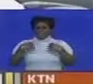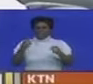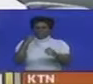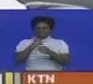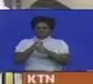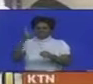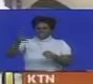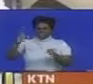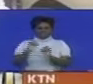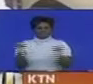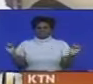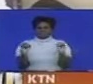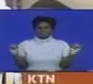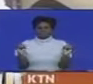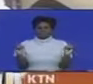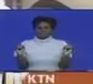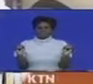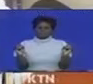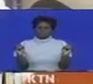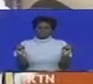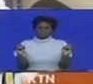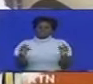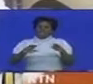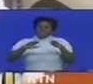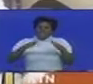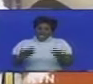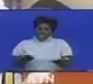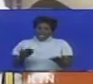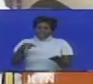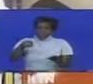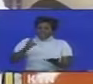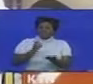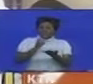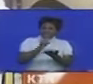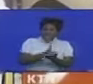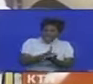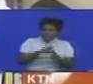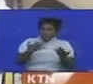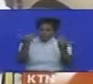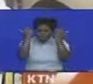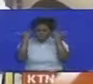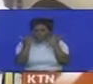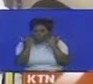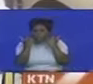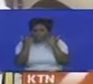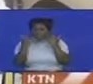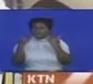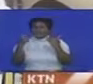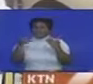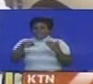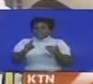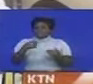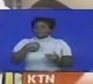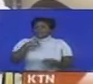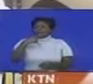mwafaka wowote. So either wamefutwa, wamefanya nini, kesi iko kotini, na wao